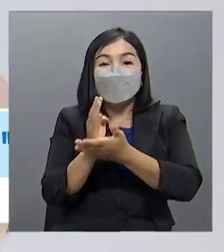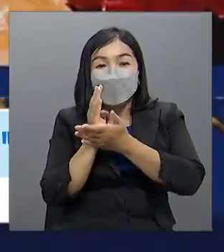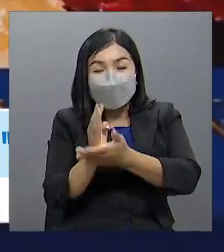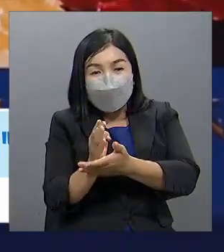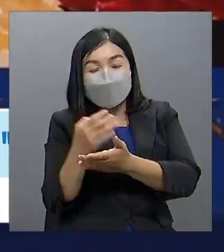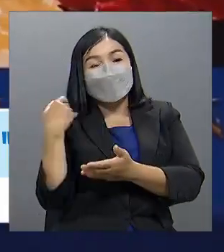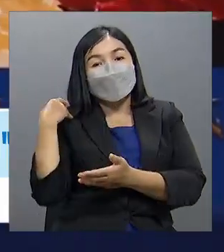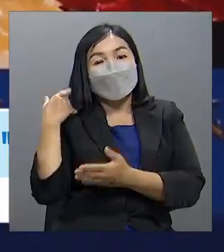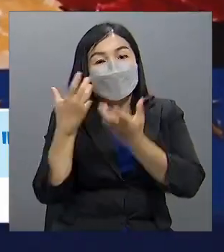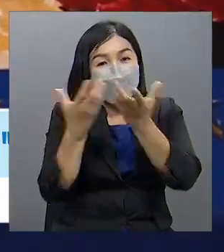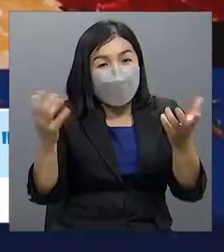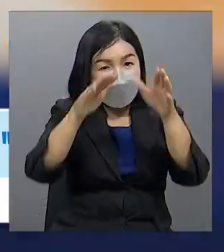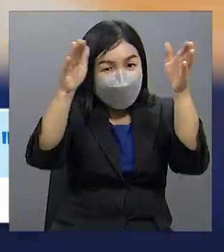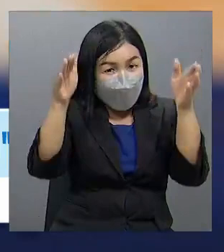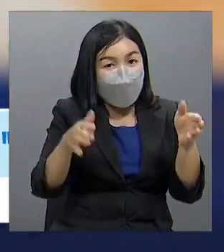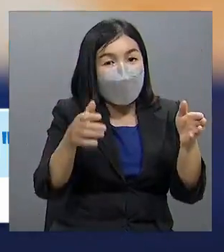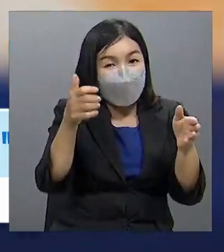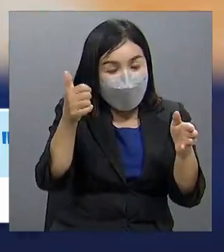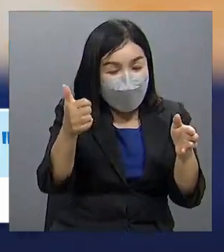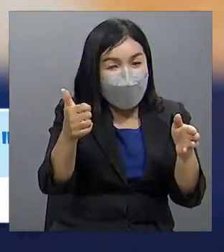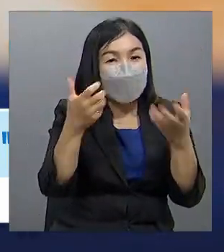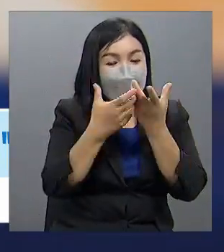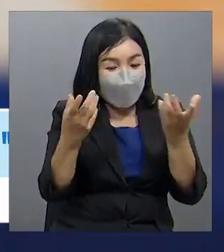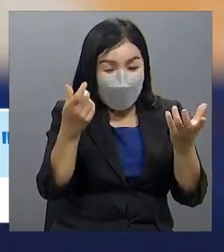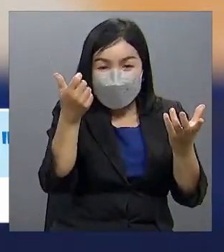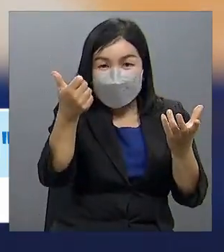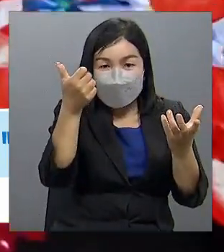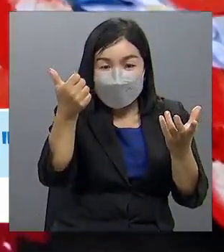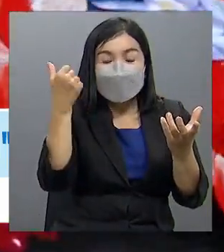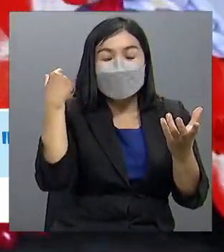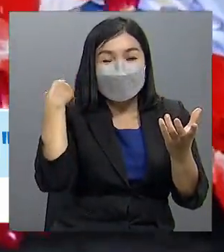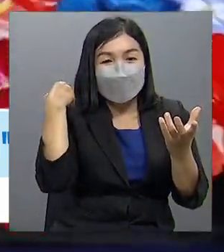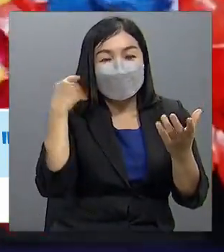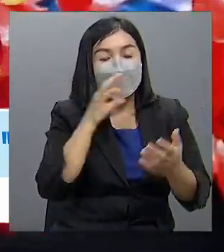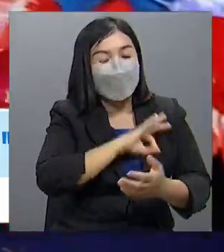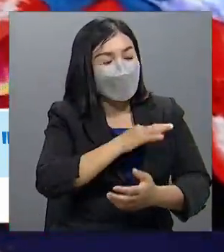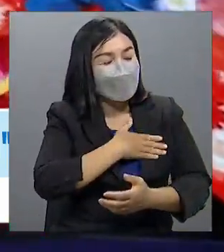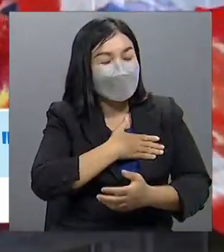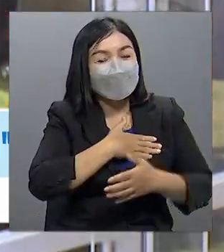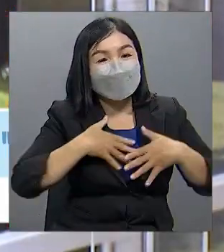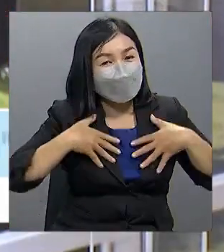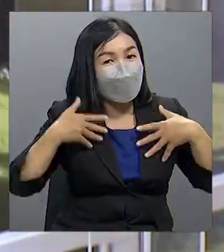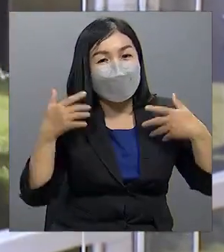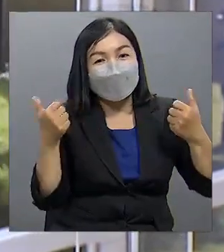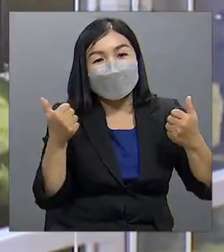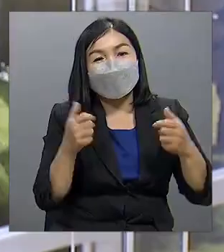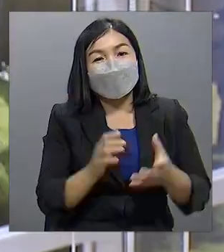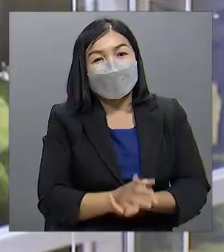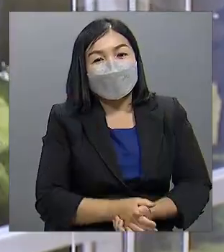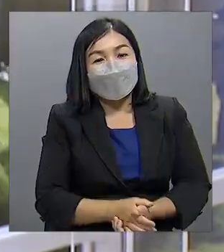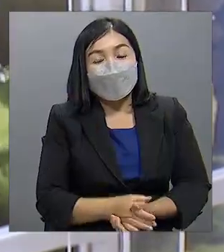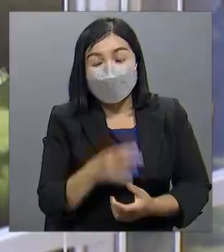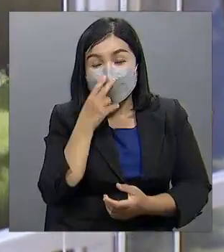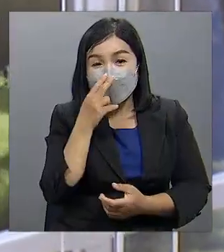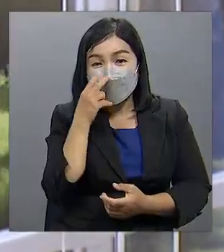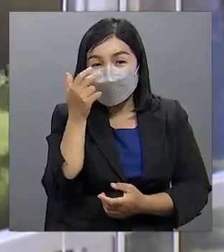ภัณฑ์นะคะที่ดีมีคุณภาพแล้วก็ดีต่อใจด้วยค่ะคุณผู้ชมคะ ไปกันที่อีกหนึ่งเรื่องราวดีๆเกี่ยวกับการท